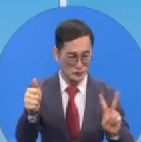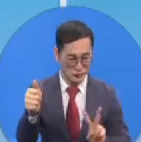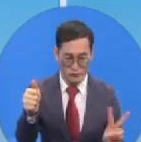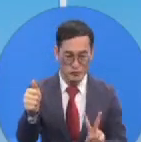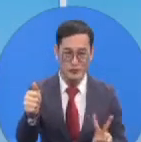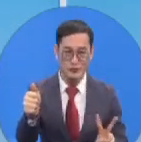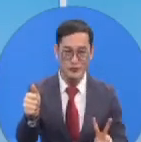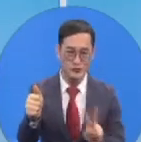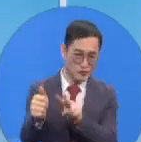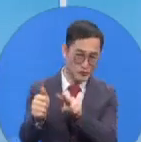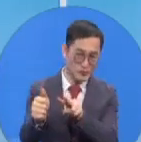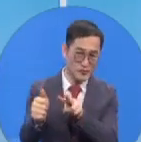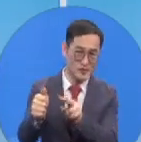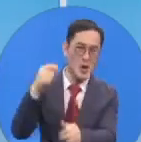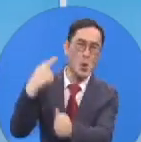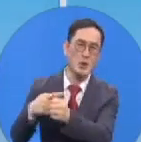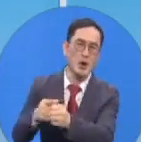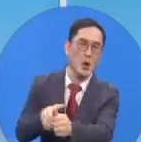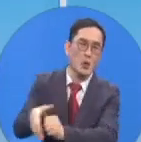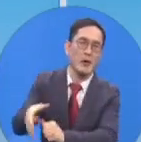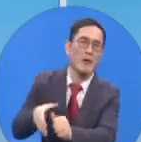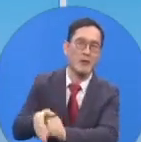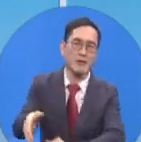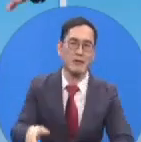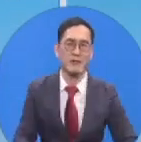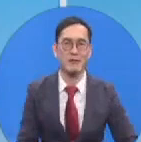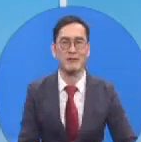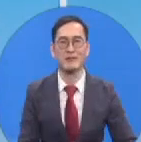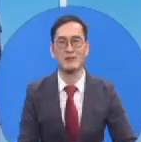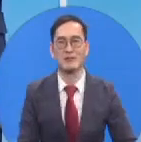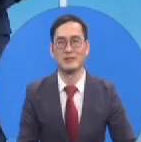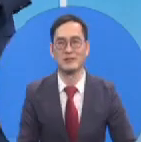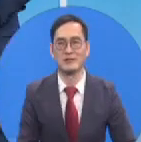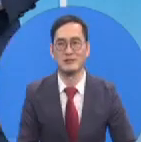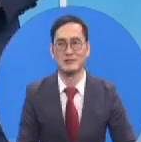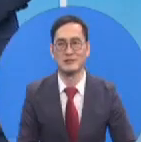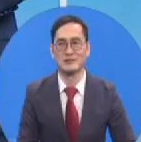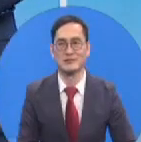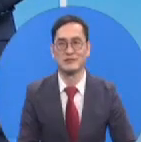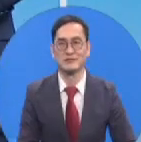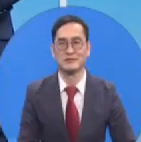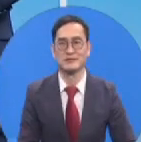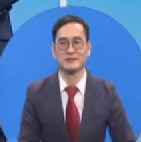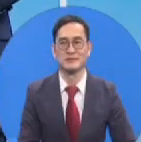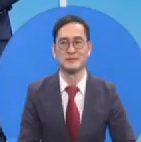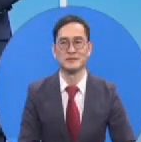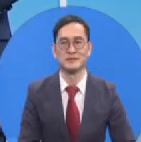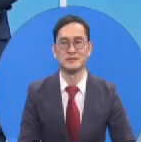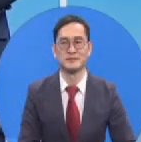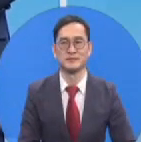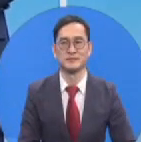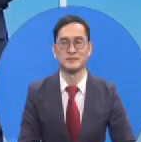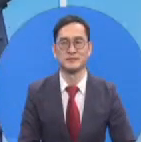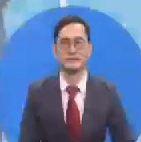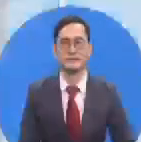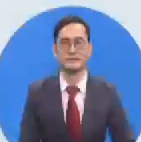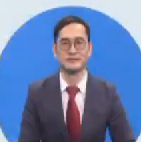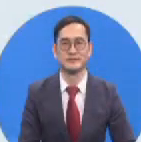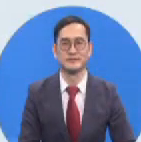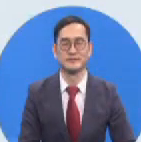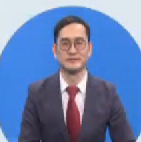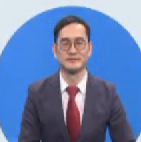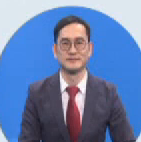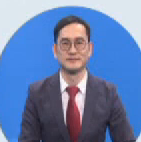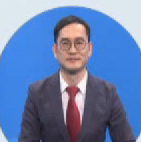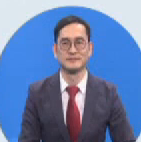그리고 이낙연 전 총리 측의 인물들이 함께 협공을 하는 모양새가 됐다. 이렇게 볼 수 있겠죠.